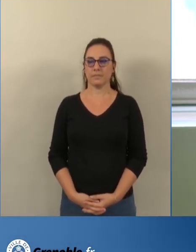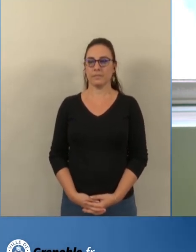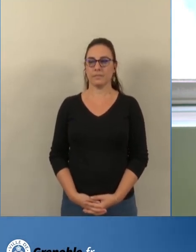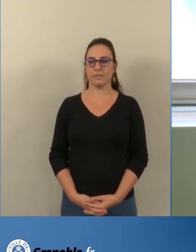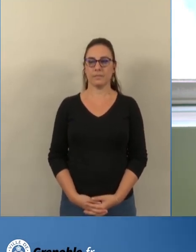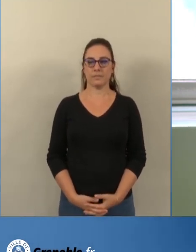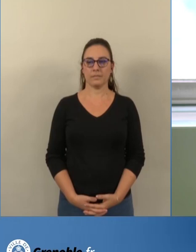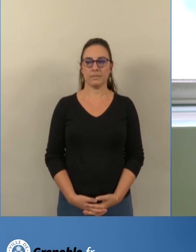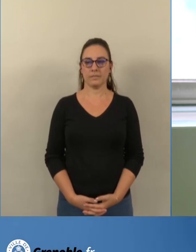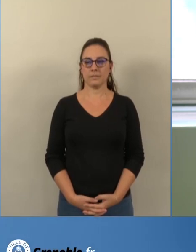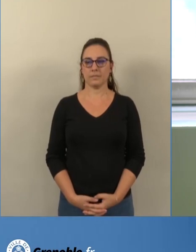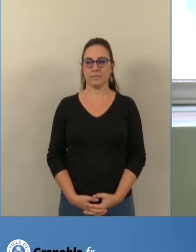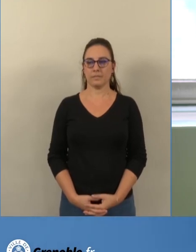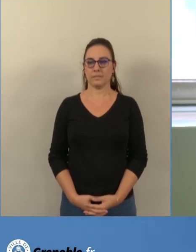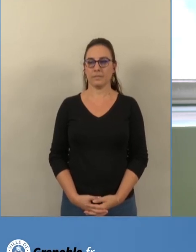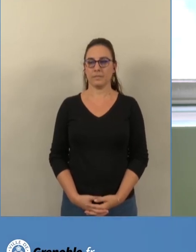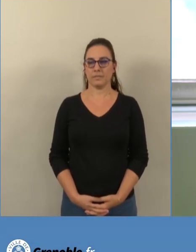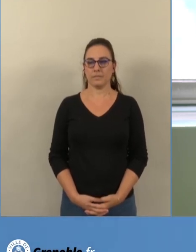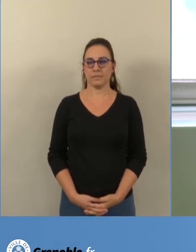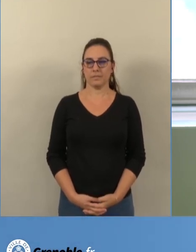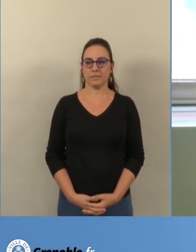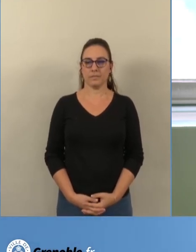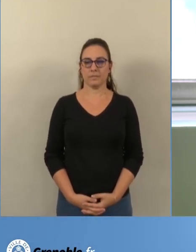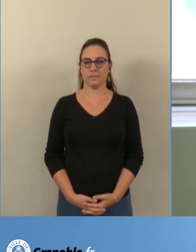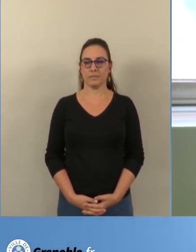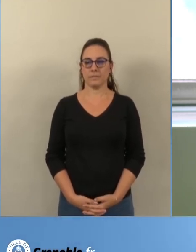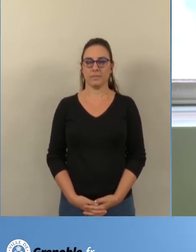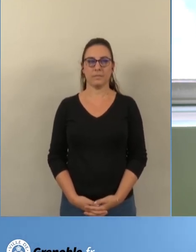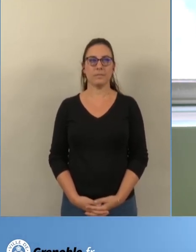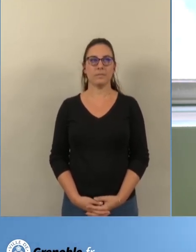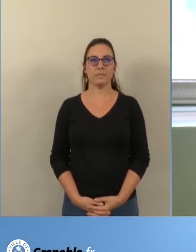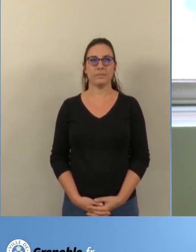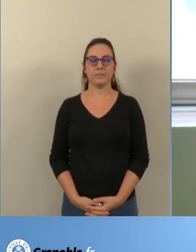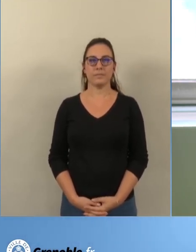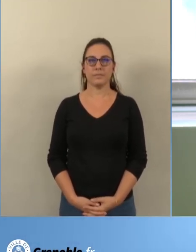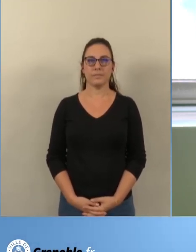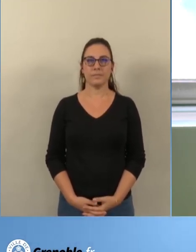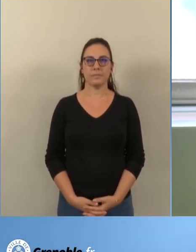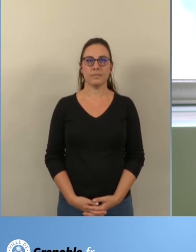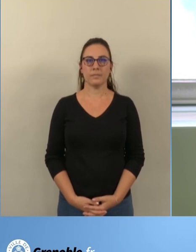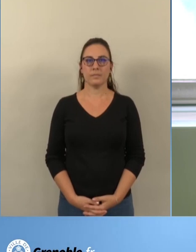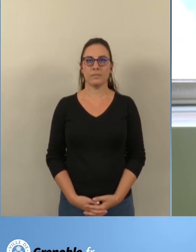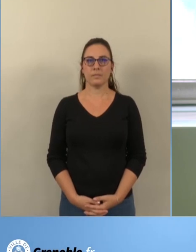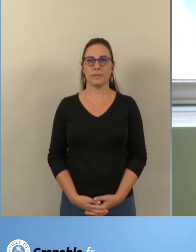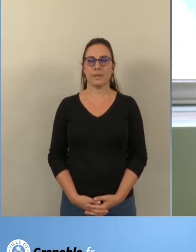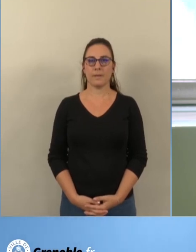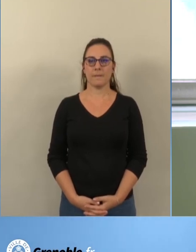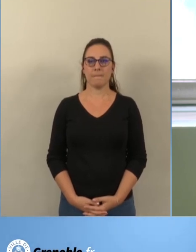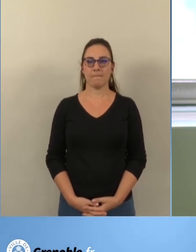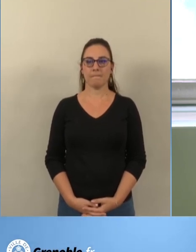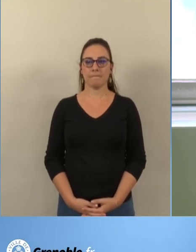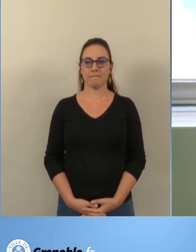Martin donne pouvoir à Laura sister pour la séance Laure maçon Céline Ménétrier